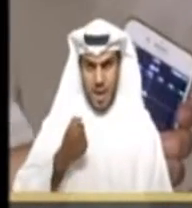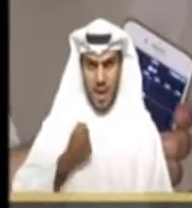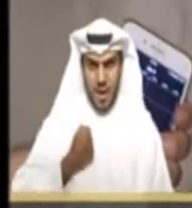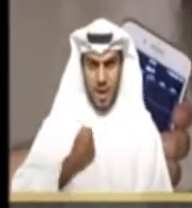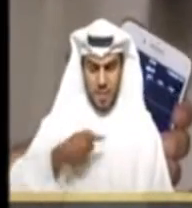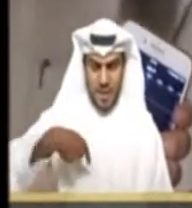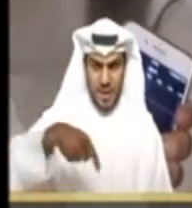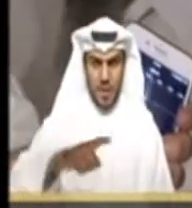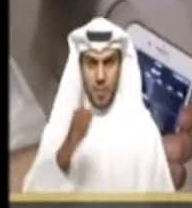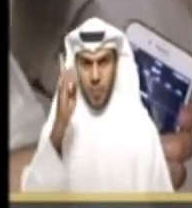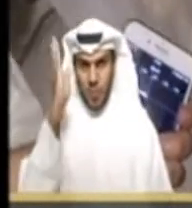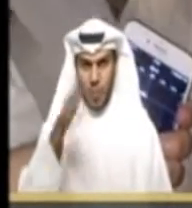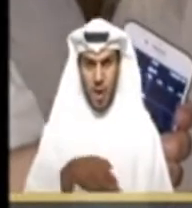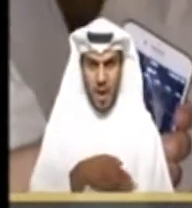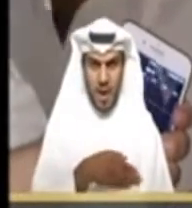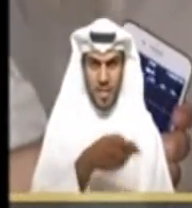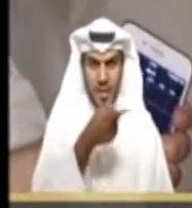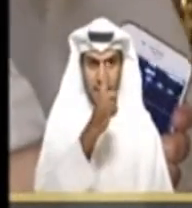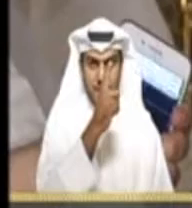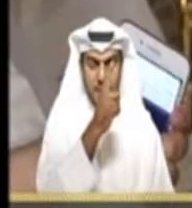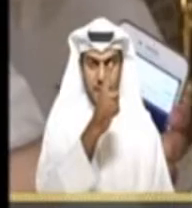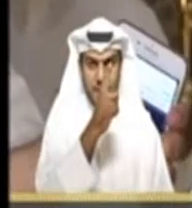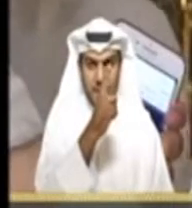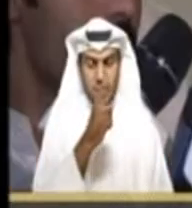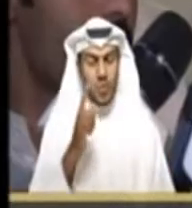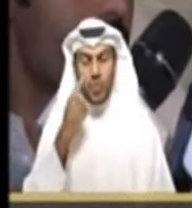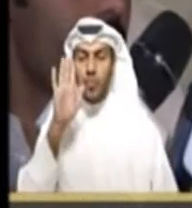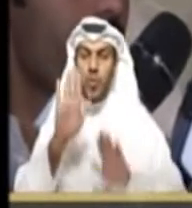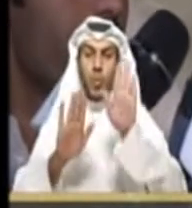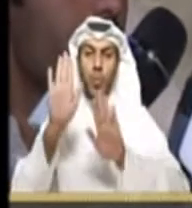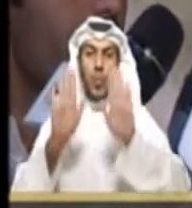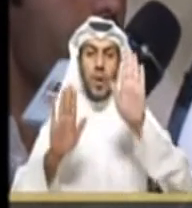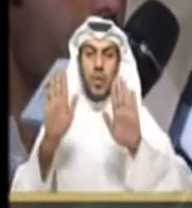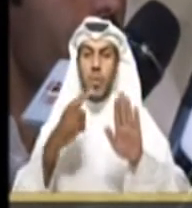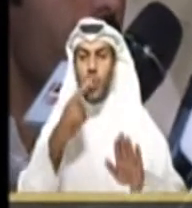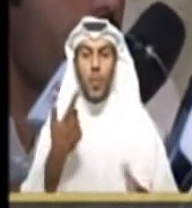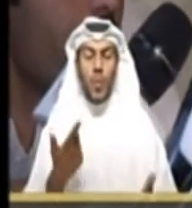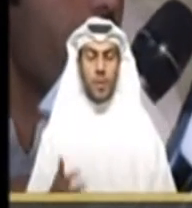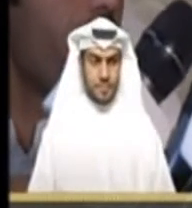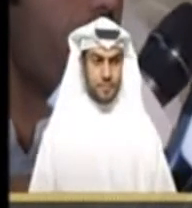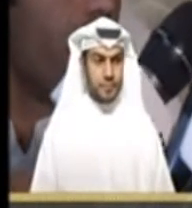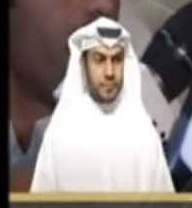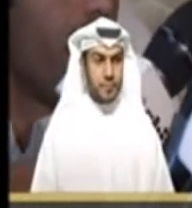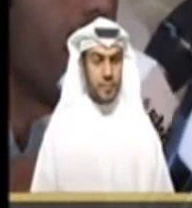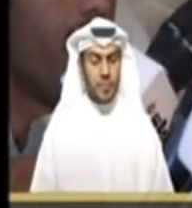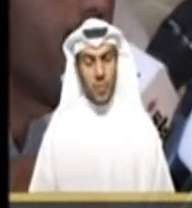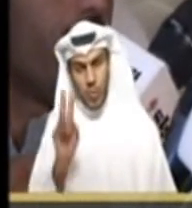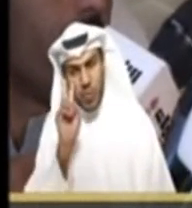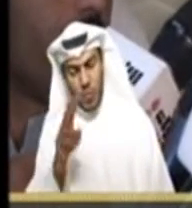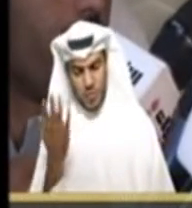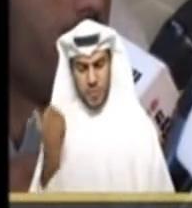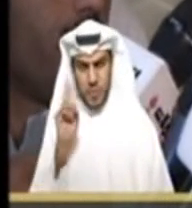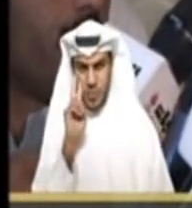من نوفمبر موعدا للتصويت على طرح الثقة. يعني شفنا أكثر مرة